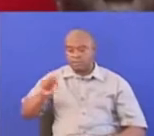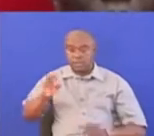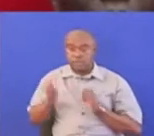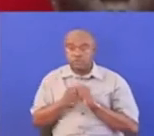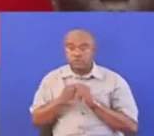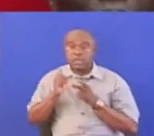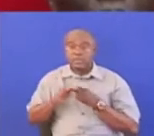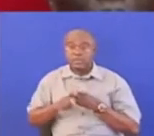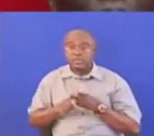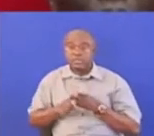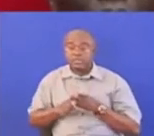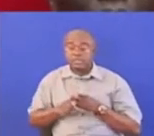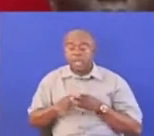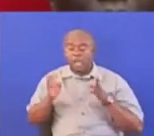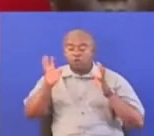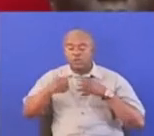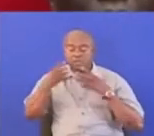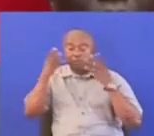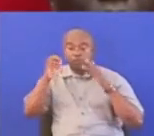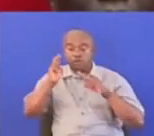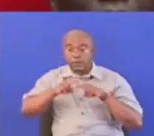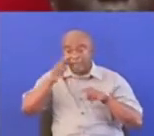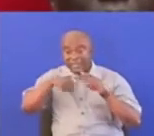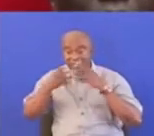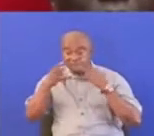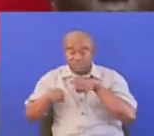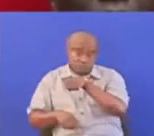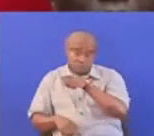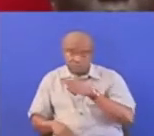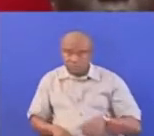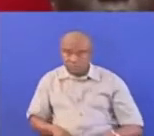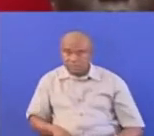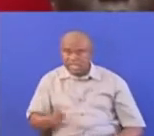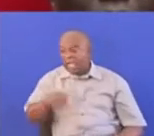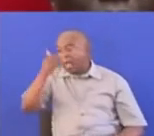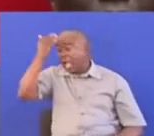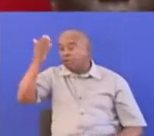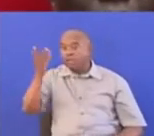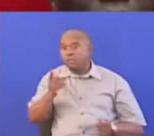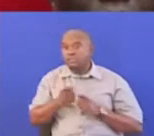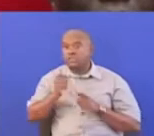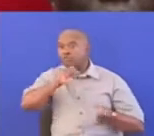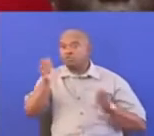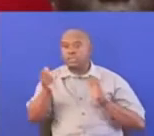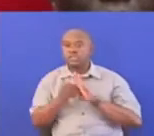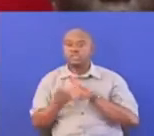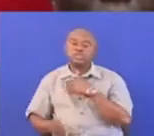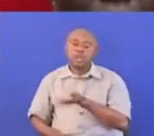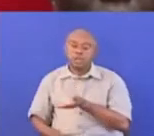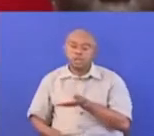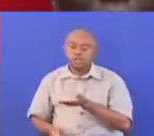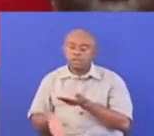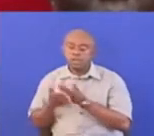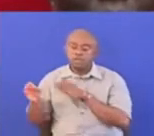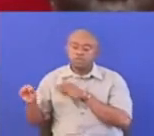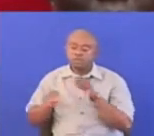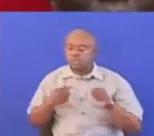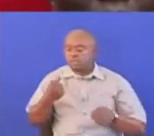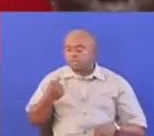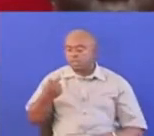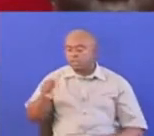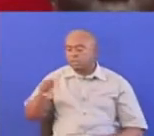ni makazi ya wanyamapori, na hawa wanyamapori hawatajua kama tumebadili sheria, tumewatoa TANAPA, watabaki kwenye